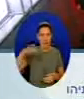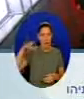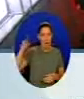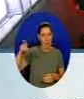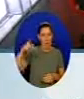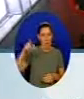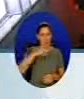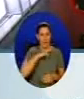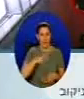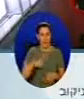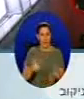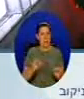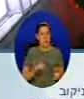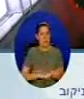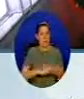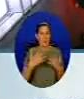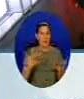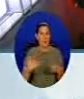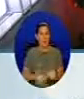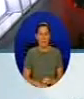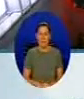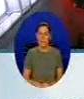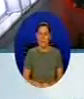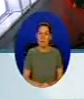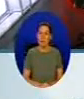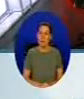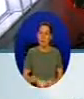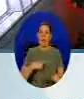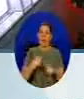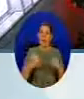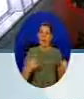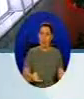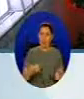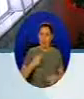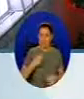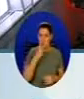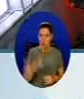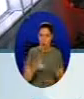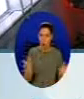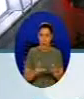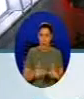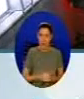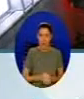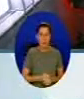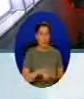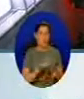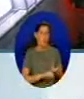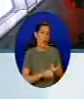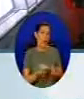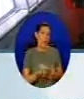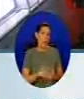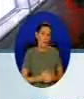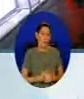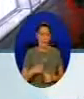זכות גדולה. אבסולוטלי. ועד היום הממסד הדתי רואה בו אויב? תלוי מי, אבל אני רואה שיש גם